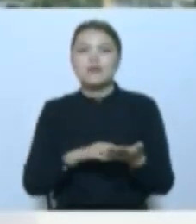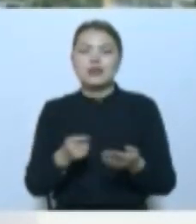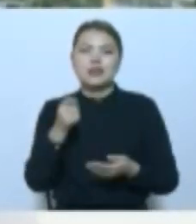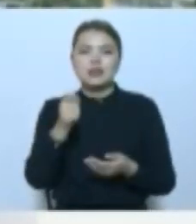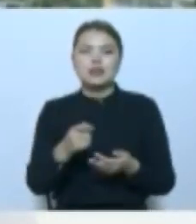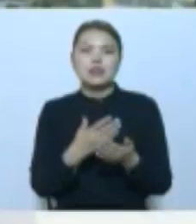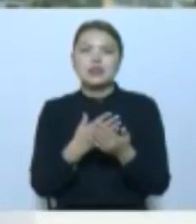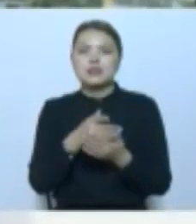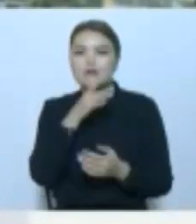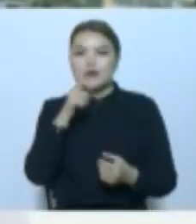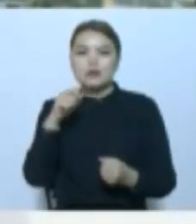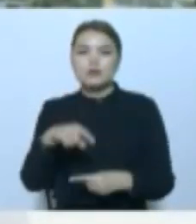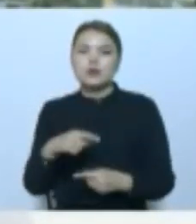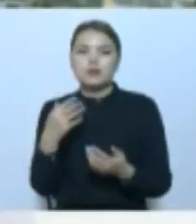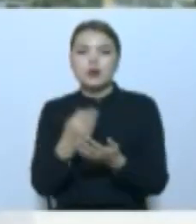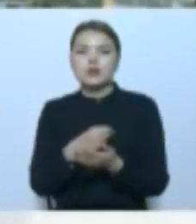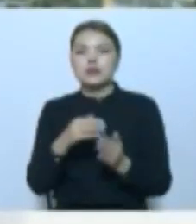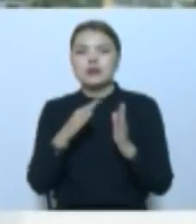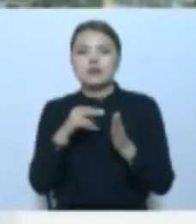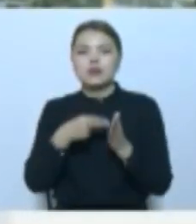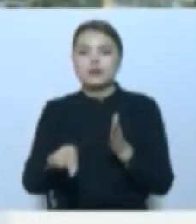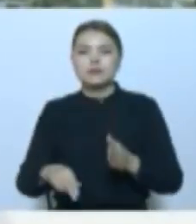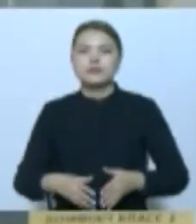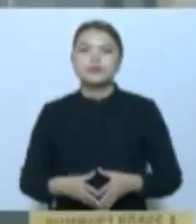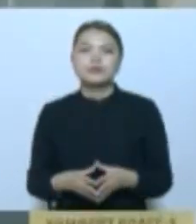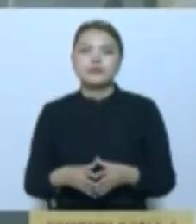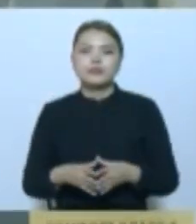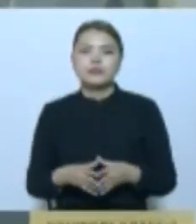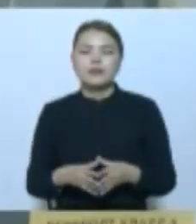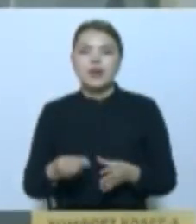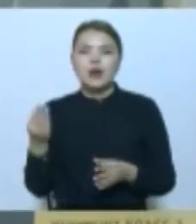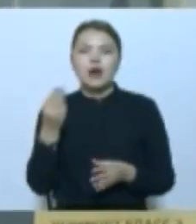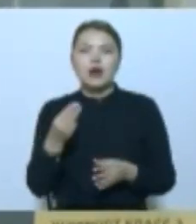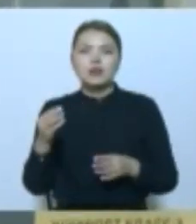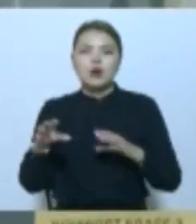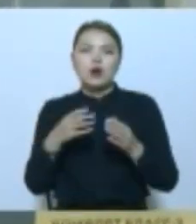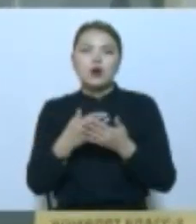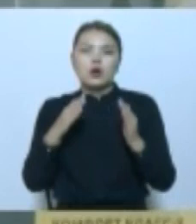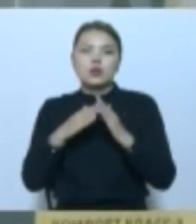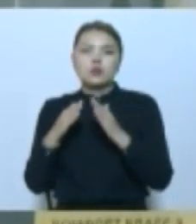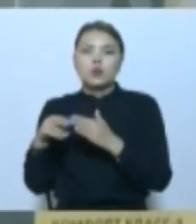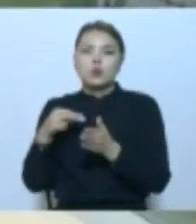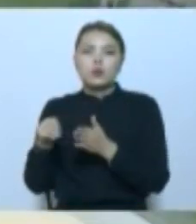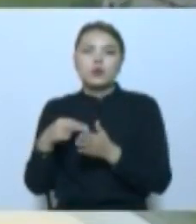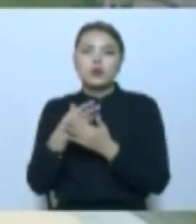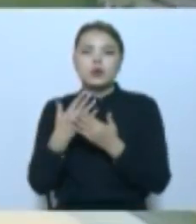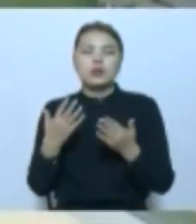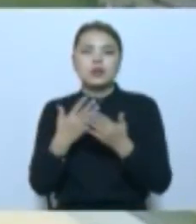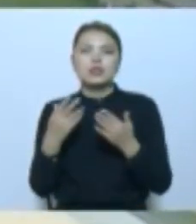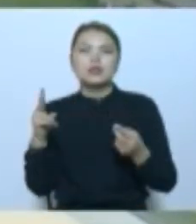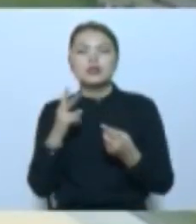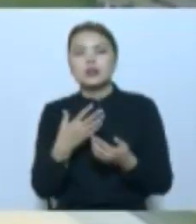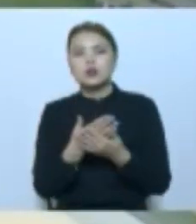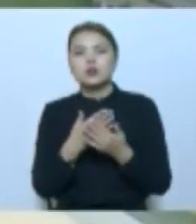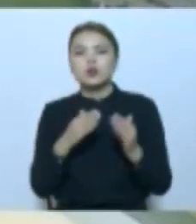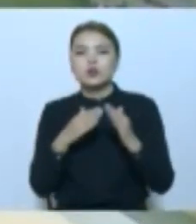если придёт одобрение то получится купить квартиру на октав рынке недвижимости одним из лидеров по вводу в эксплуатацию жилья